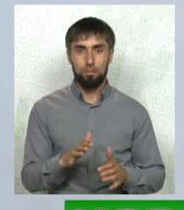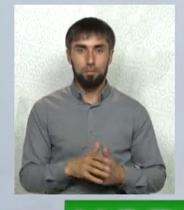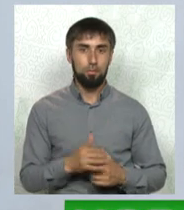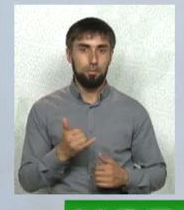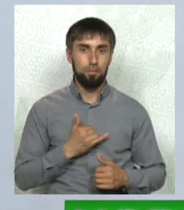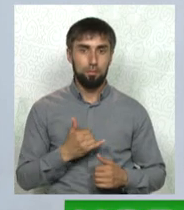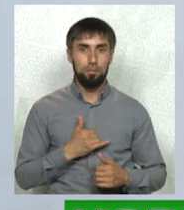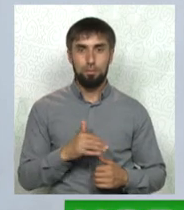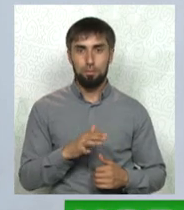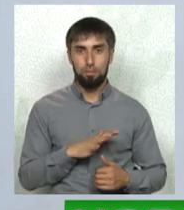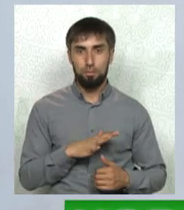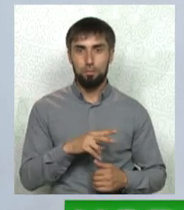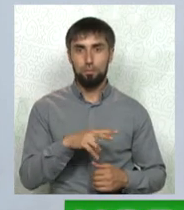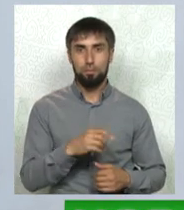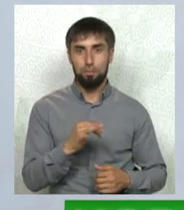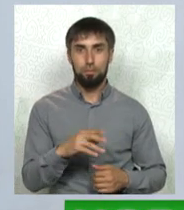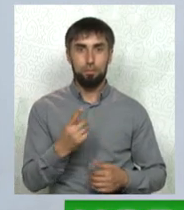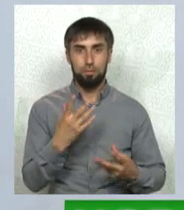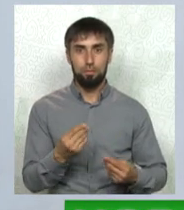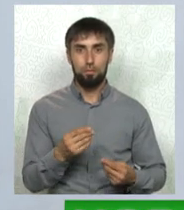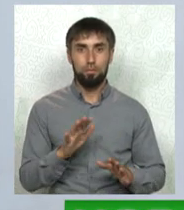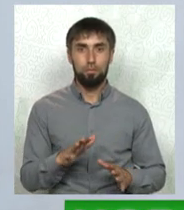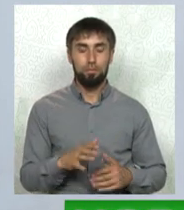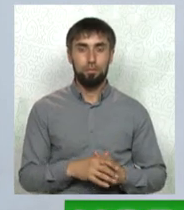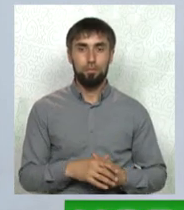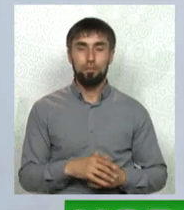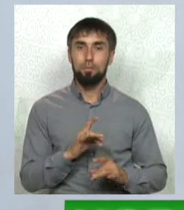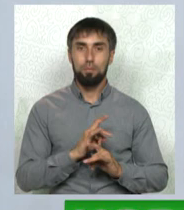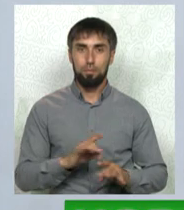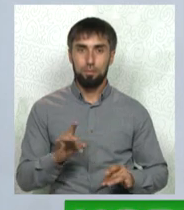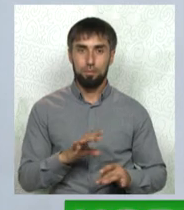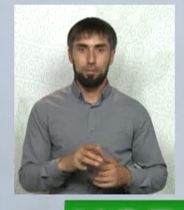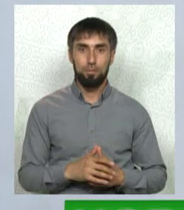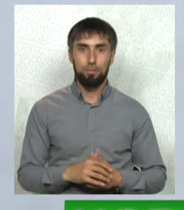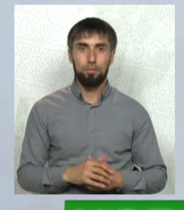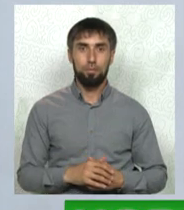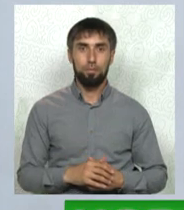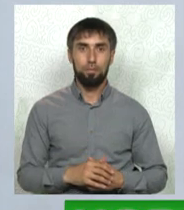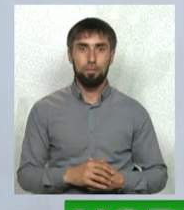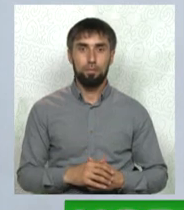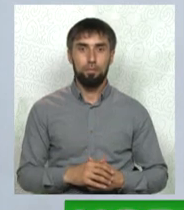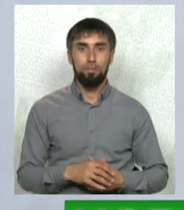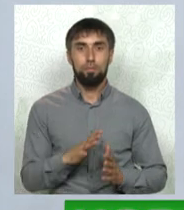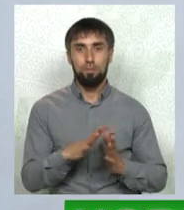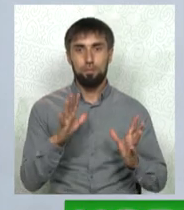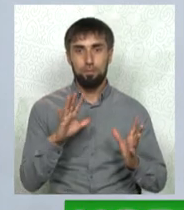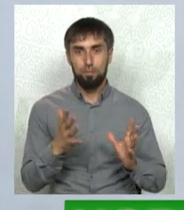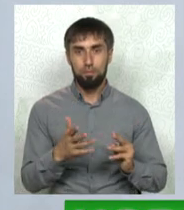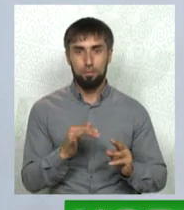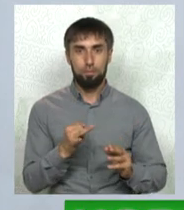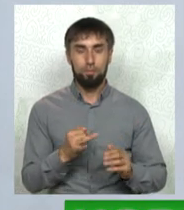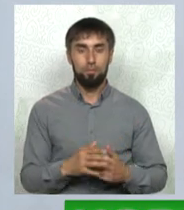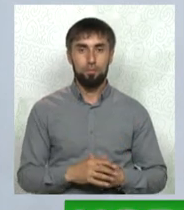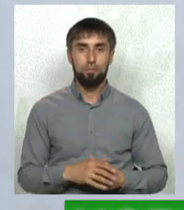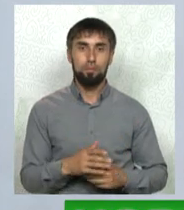нас были лекции в первый день, то есть рассказывали теорию в большинстве случаев. И новое для